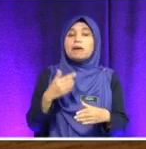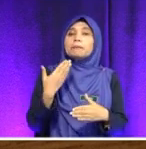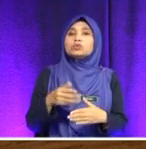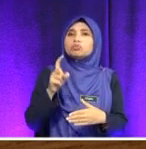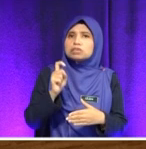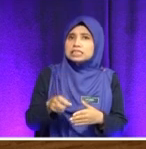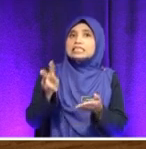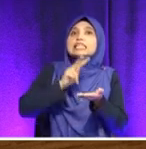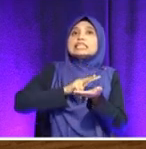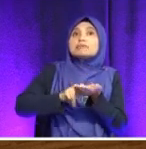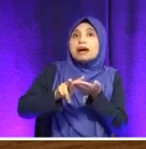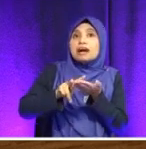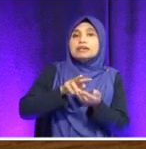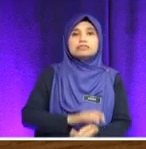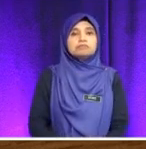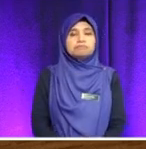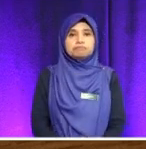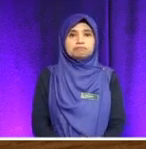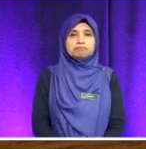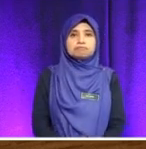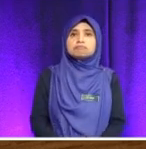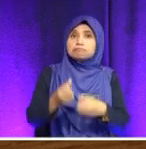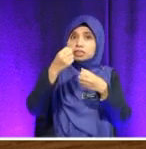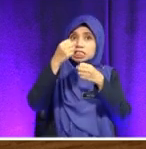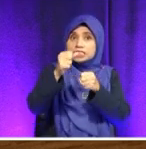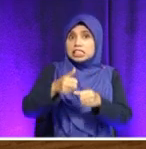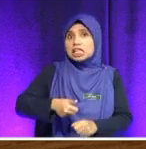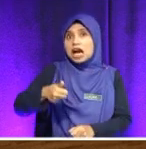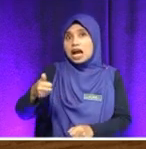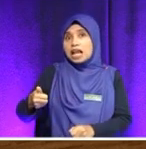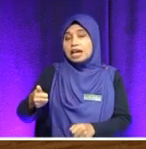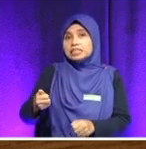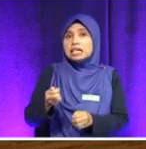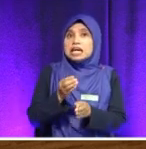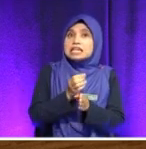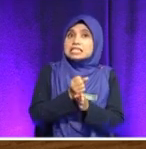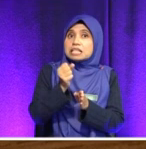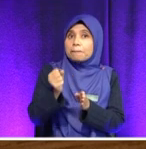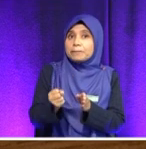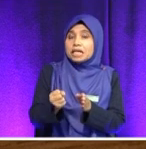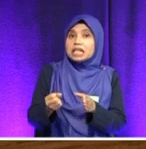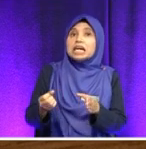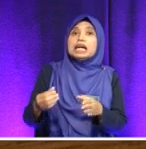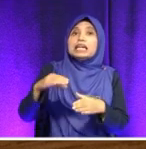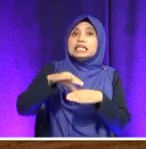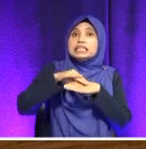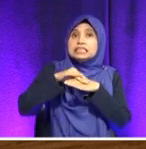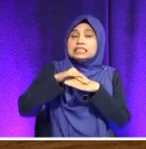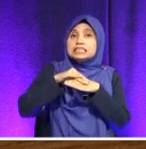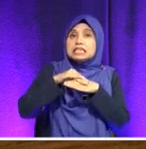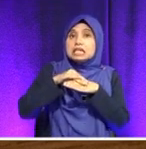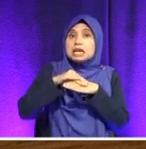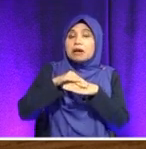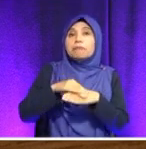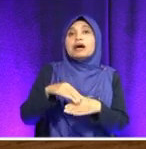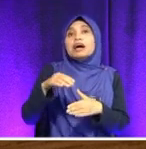kemas. Okey, yang seterusnya, menyediakan alatan sampingan mengisi peranggu perisa, iaitu garam